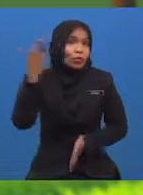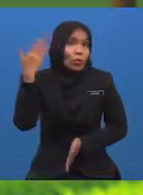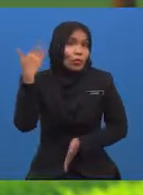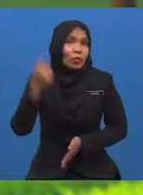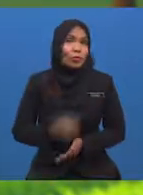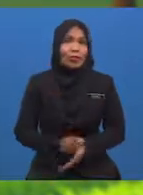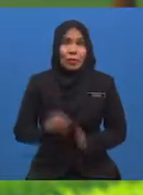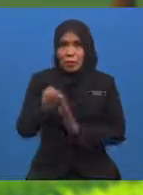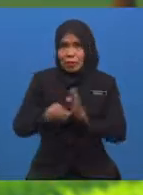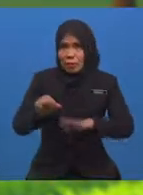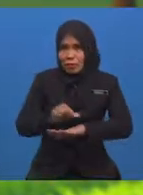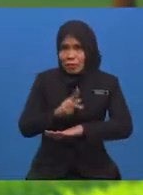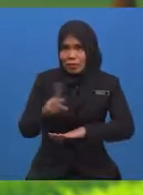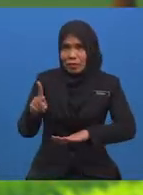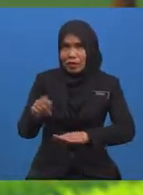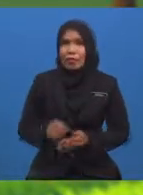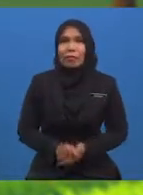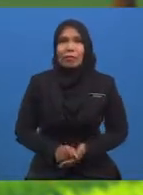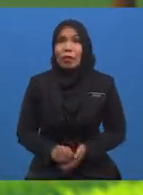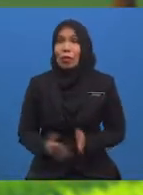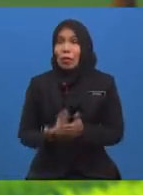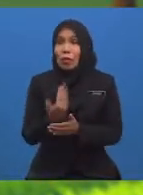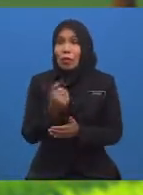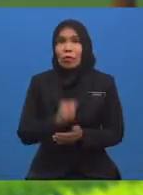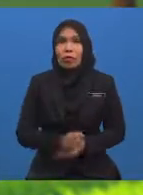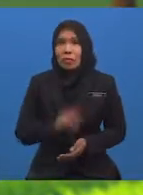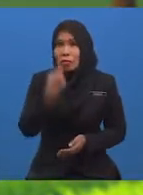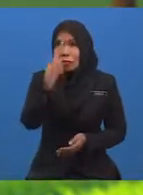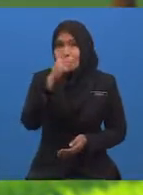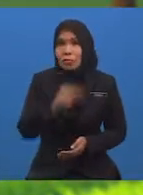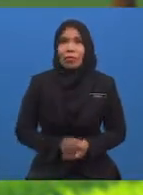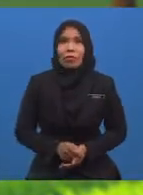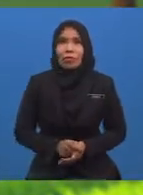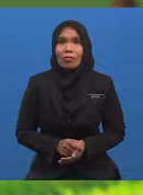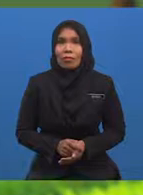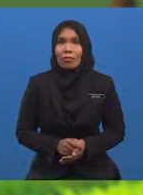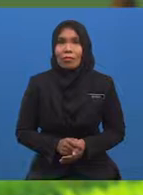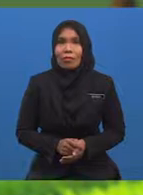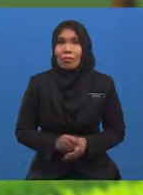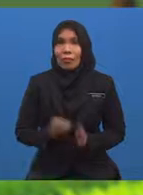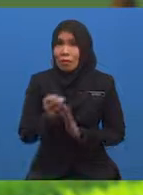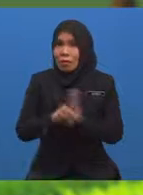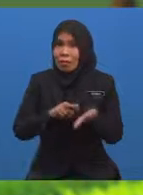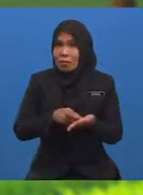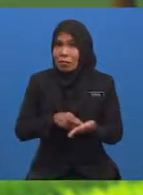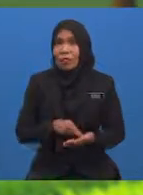menggunakan sesetengah tumbuhan untuk merawat penyakit atau